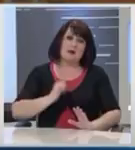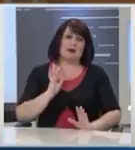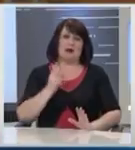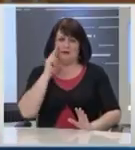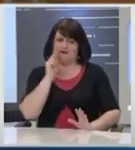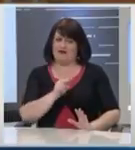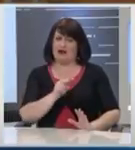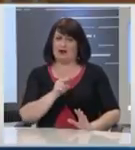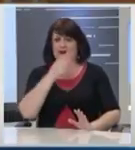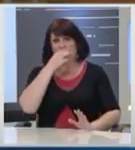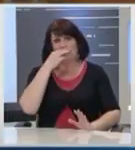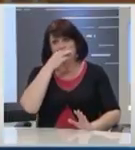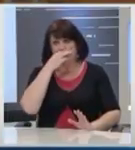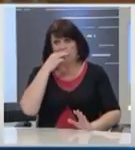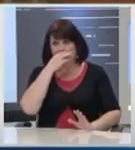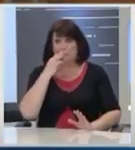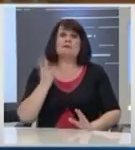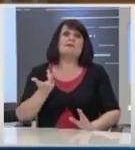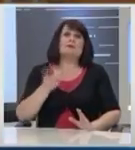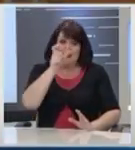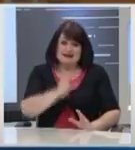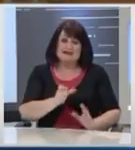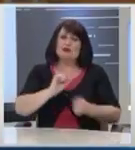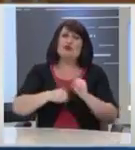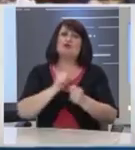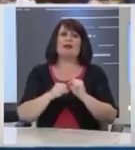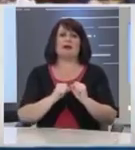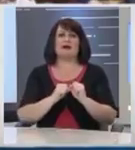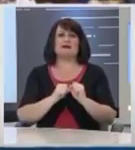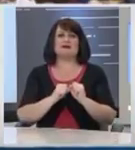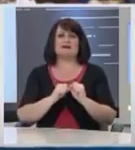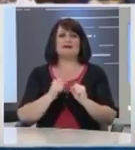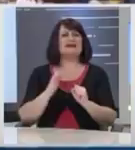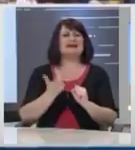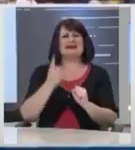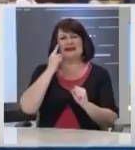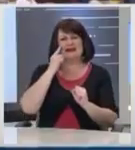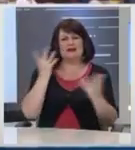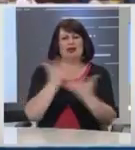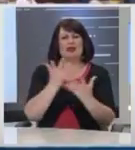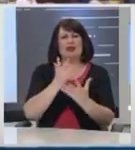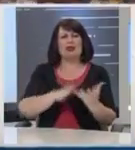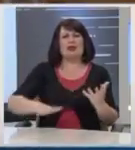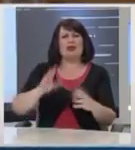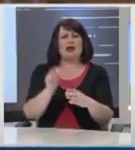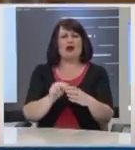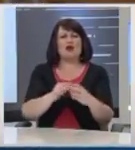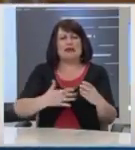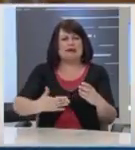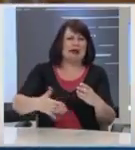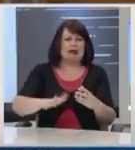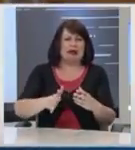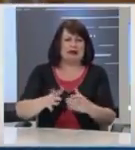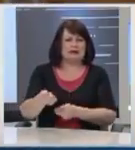προφανές ότι επιχειρείτε να ψαρεύσετε στα θολά εκλογικά νερά